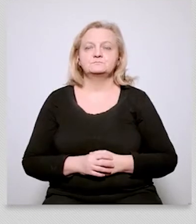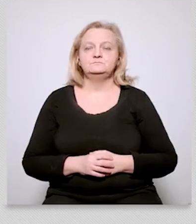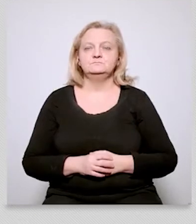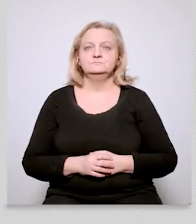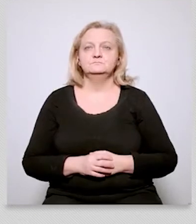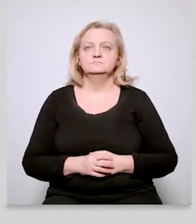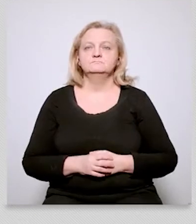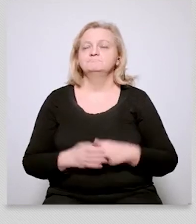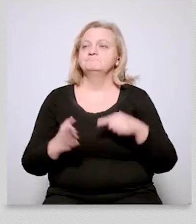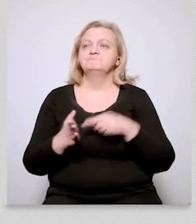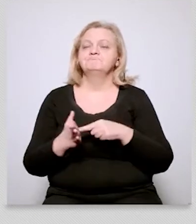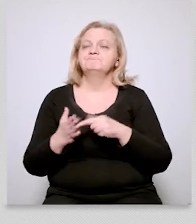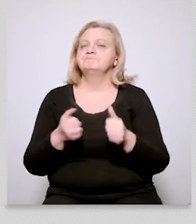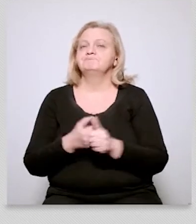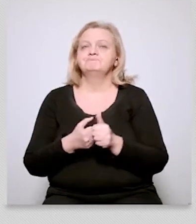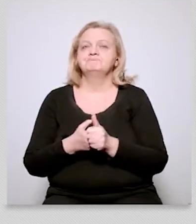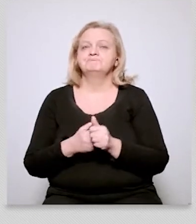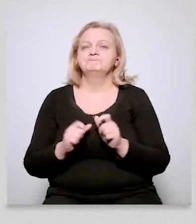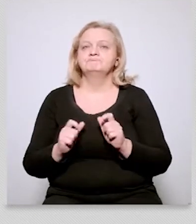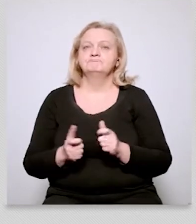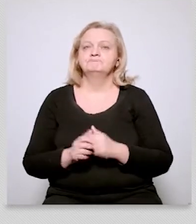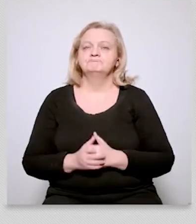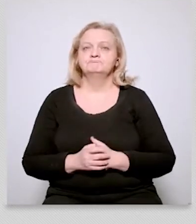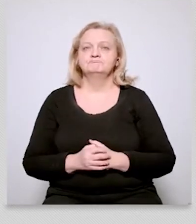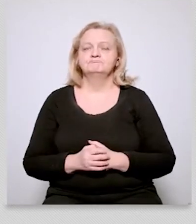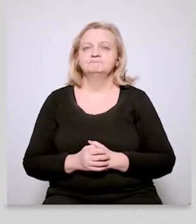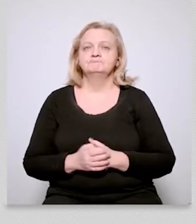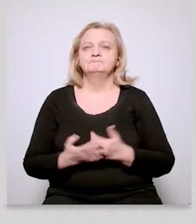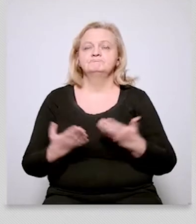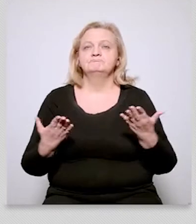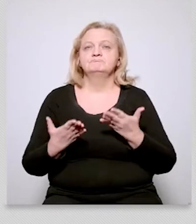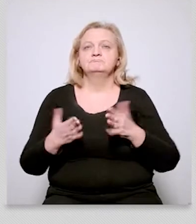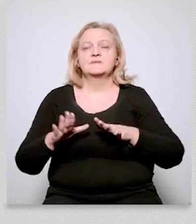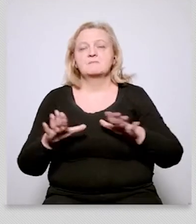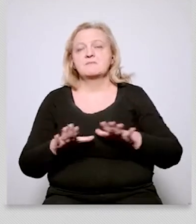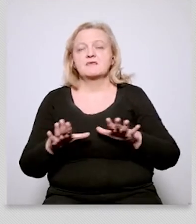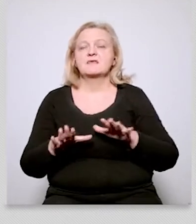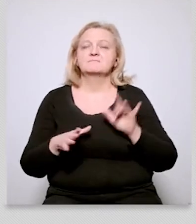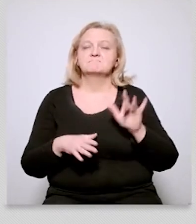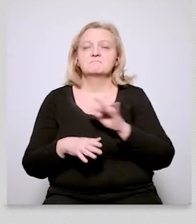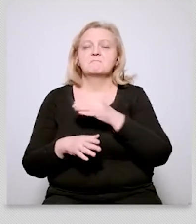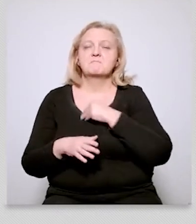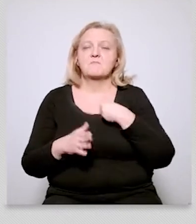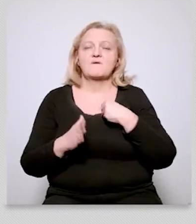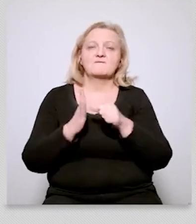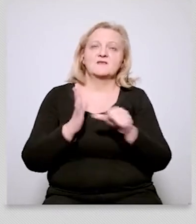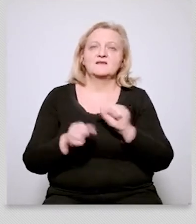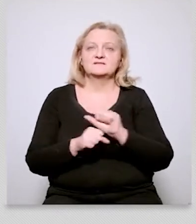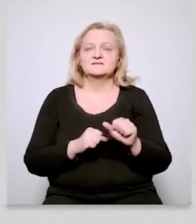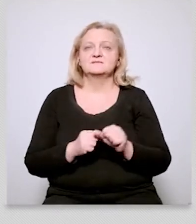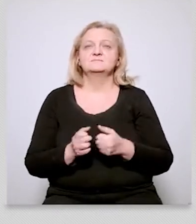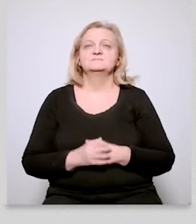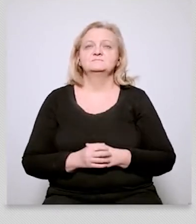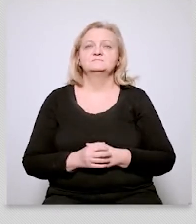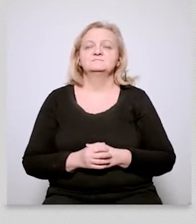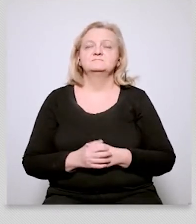jeżeli chodzi o to, w których miejscach Polska jest wyjątkowa, w których